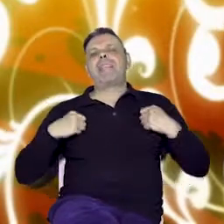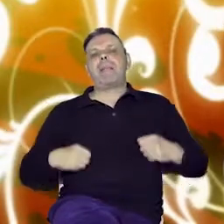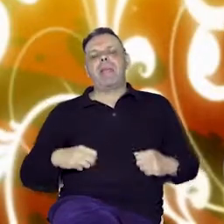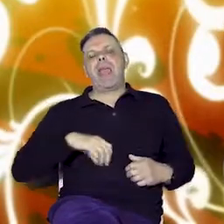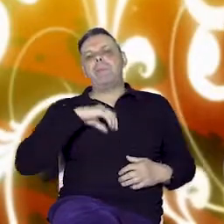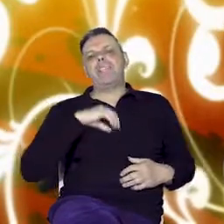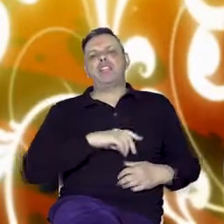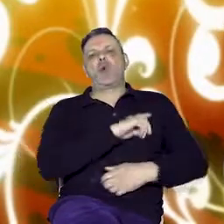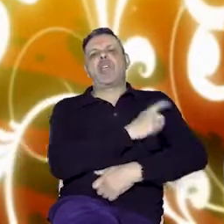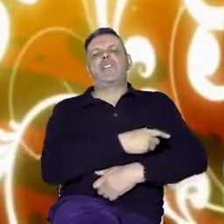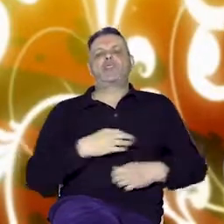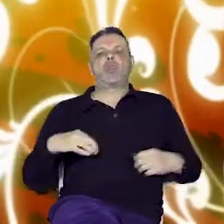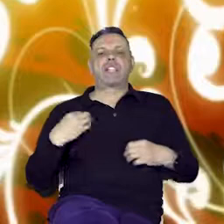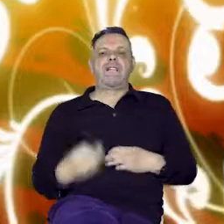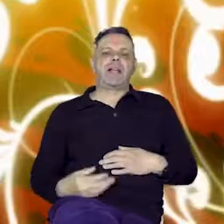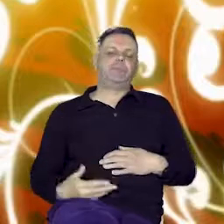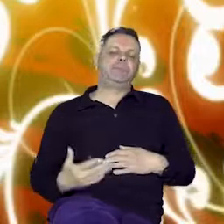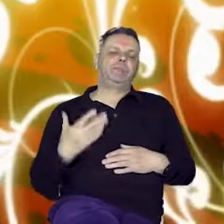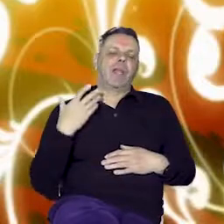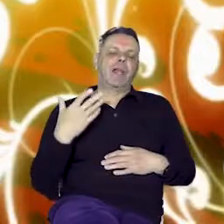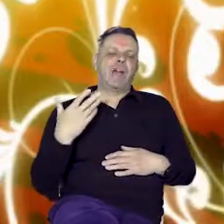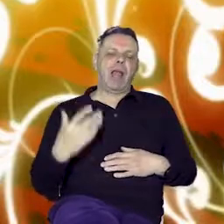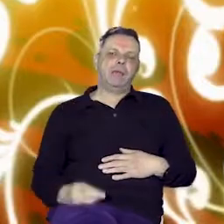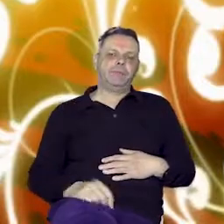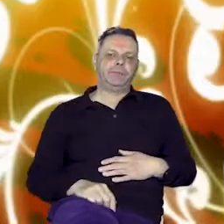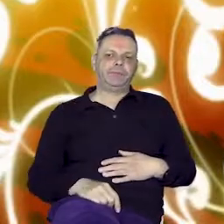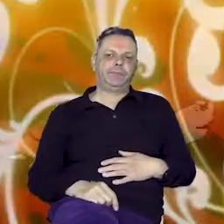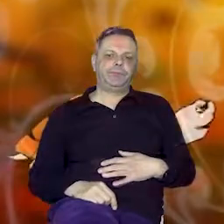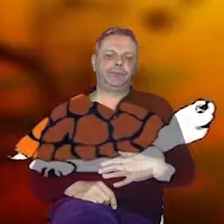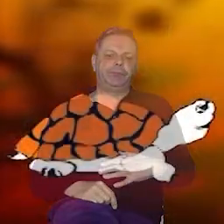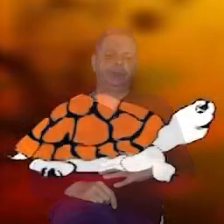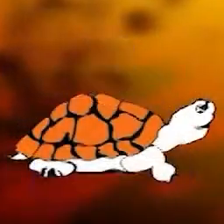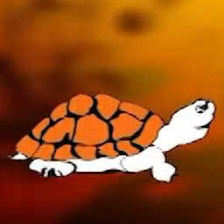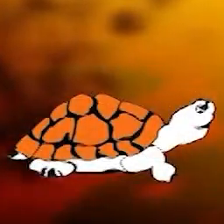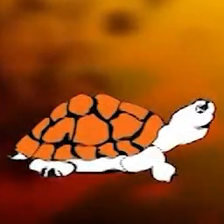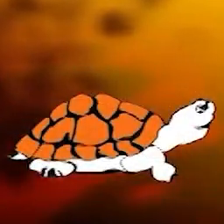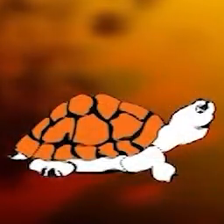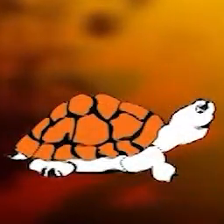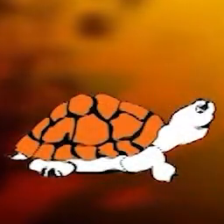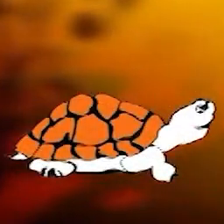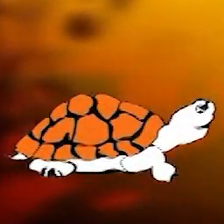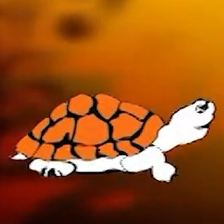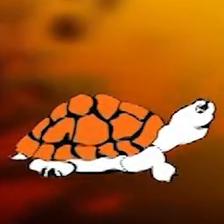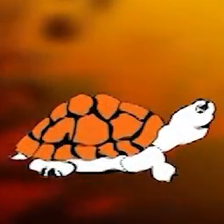i fizičkog zdravlja. Hvala vam puno. Hvala.